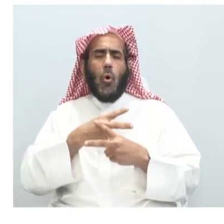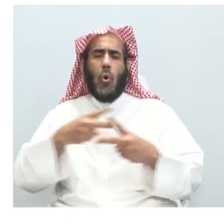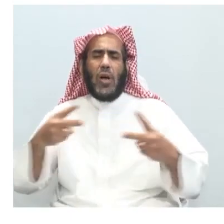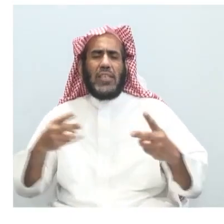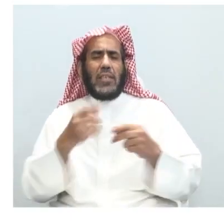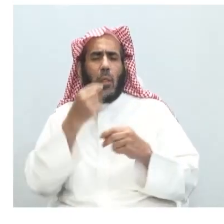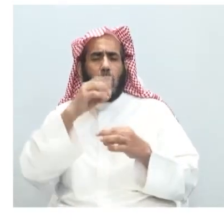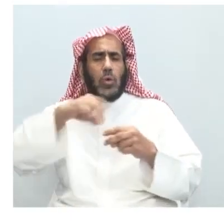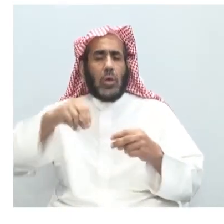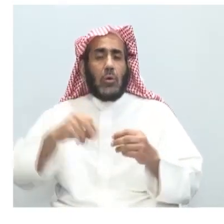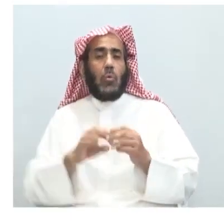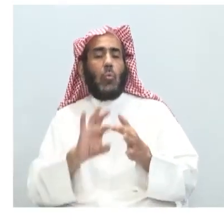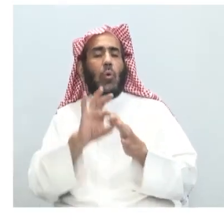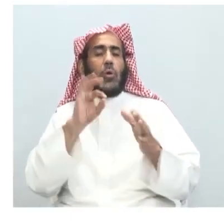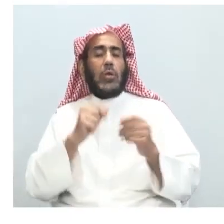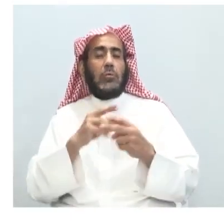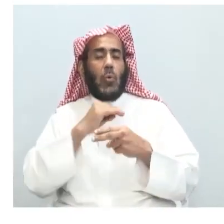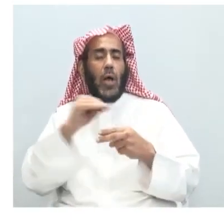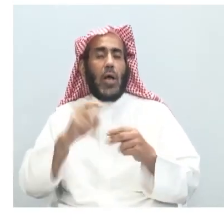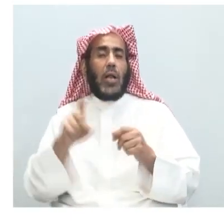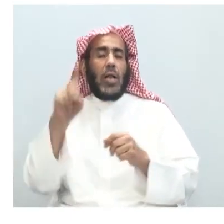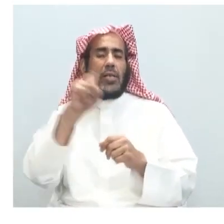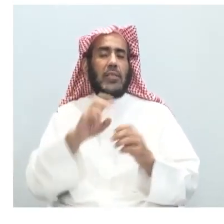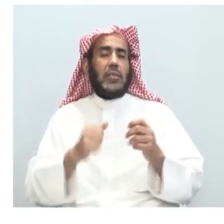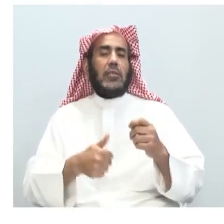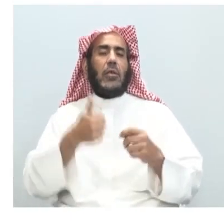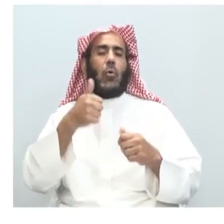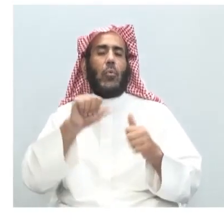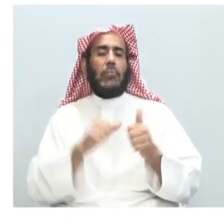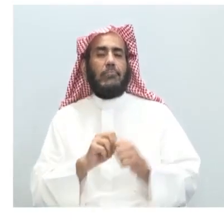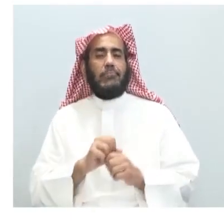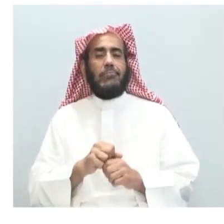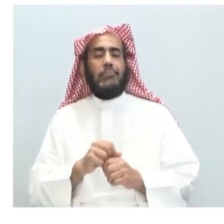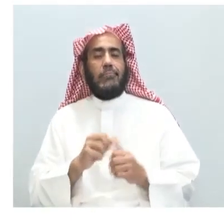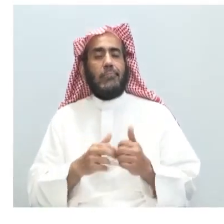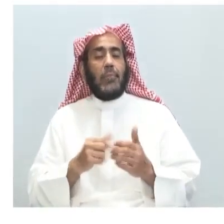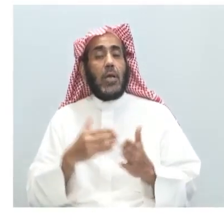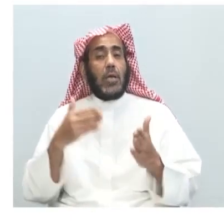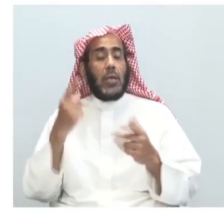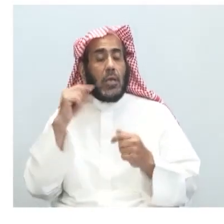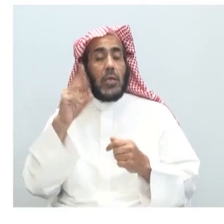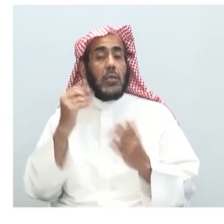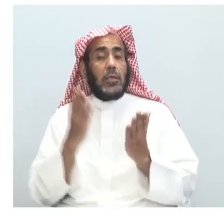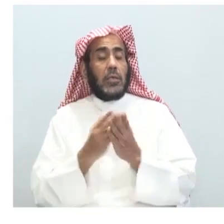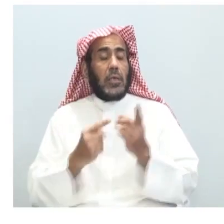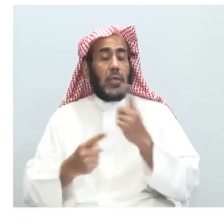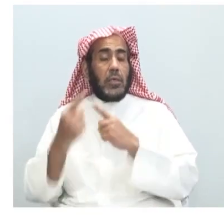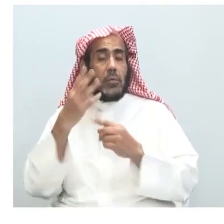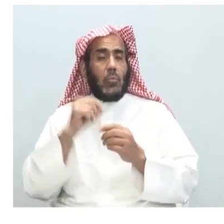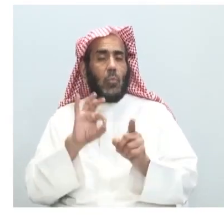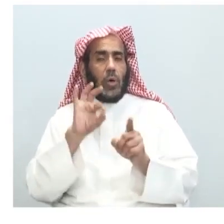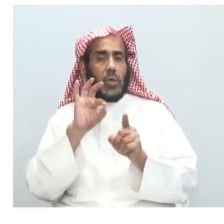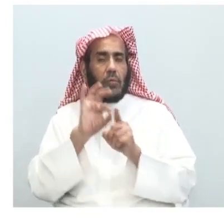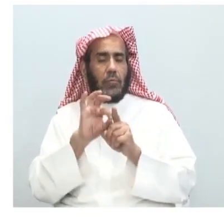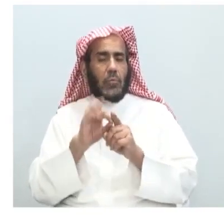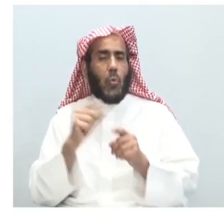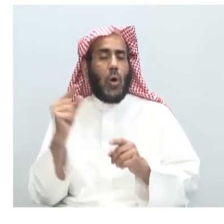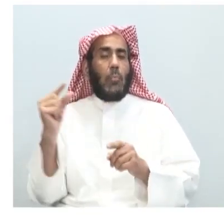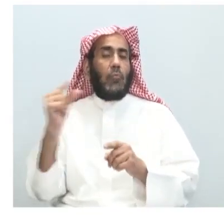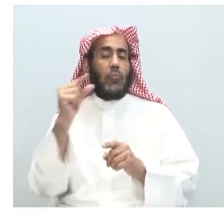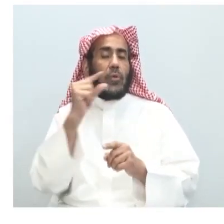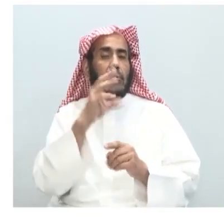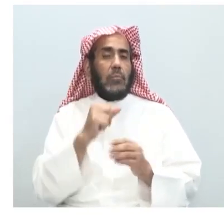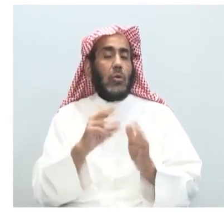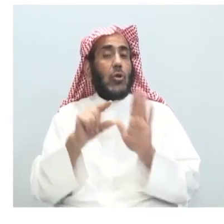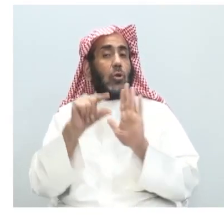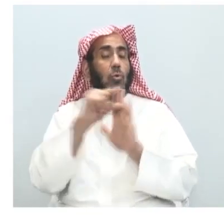التسكر والخلاصه وحل اسئله التقويم اذا نسترجع معلوماتنا واهدافنا ومفرداتنا